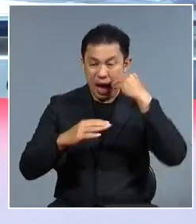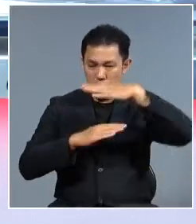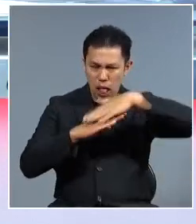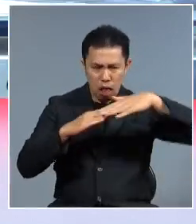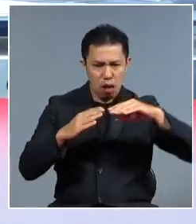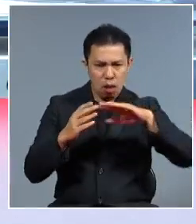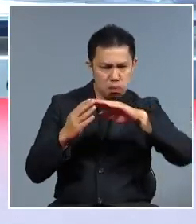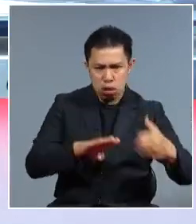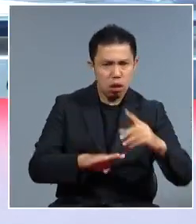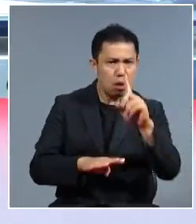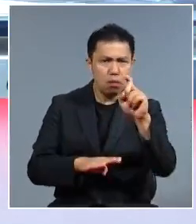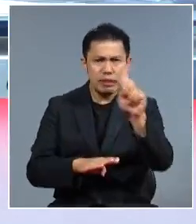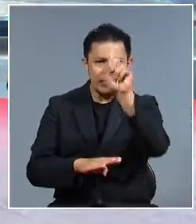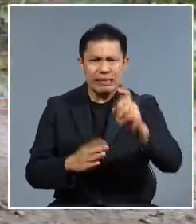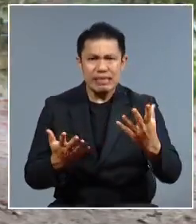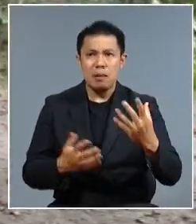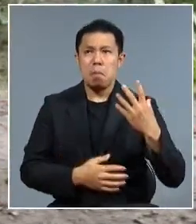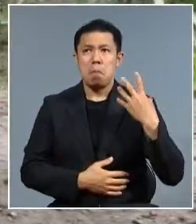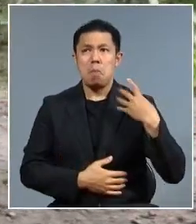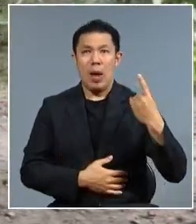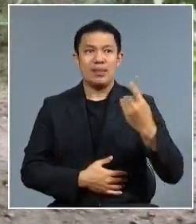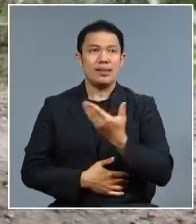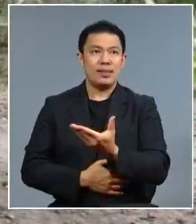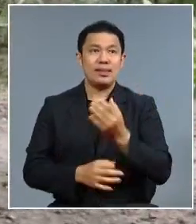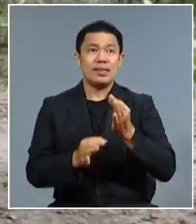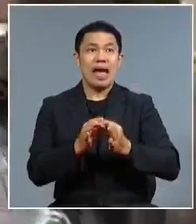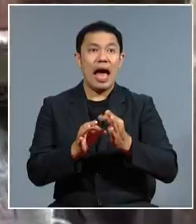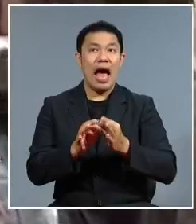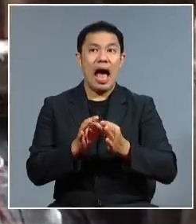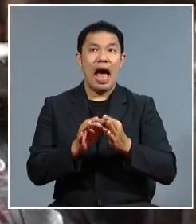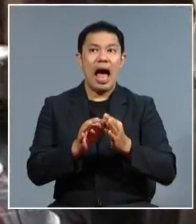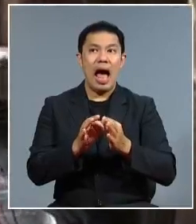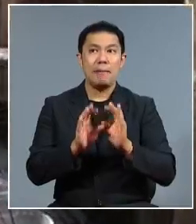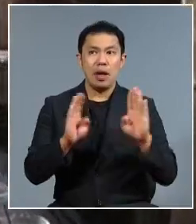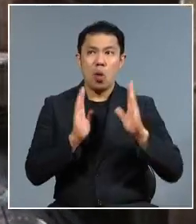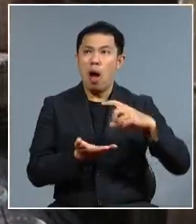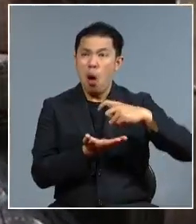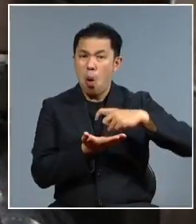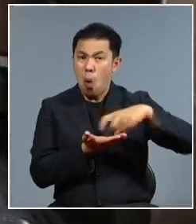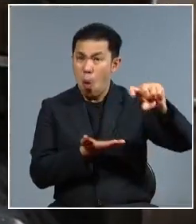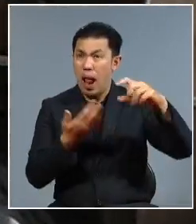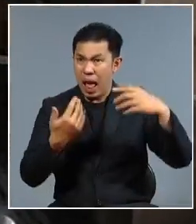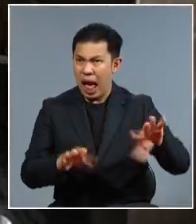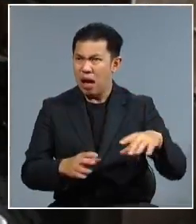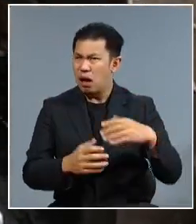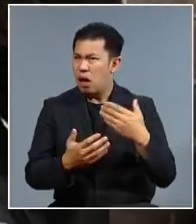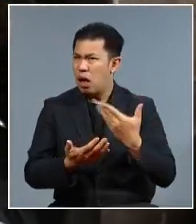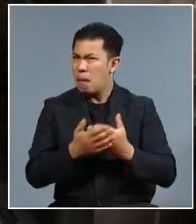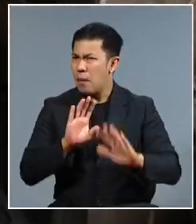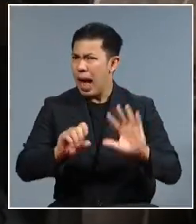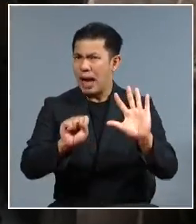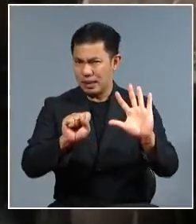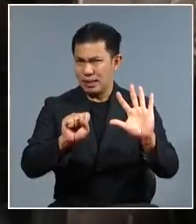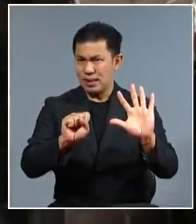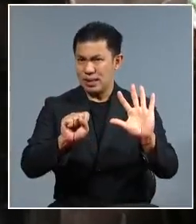รู้จะถล่มมาทับกันเมื่อไหร่เมื่อวานเปิดบัญชีไปล่าสุดมีคนโอนเข้าบัญชีไปนะฮะเบ็ดเสร็จตอนนี้ประมาณสัก500,000กว่าบ